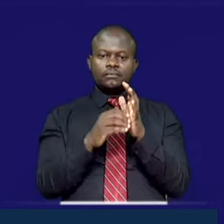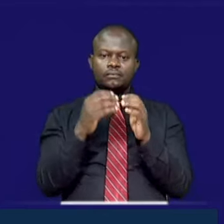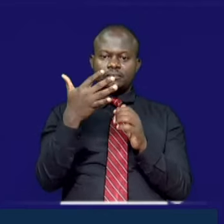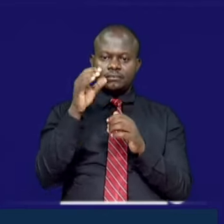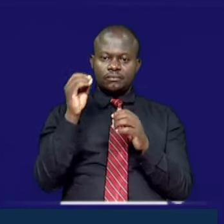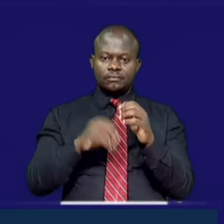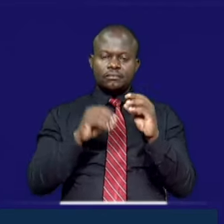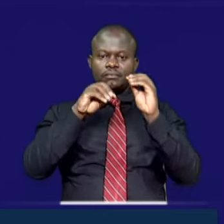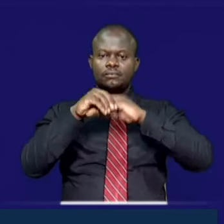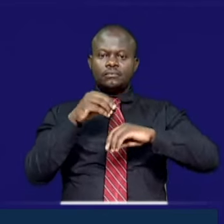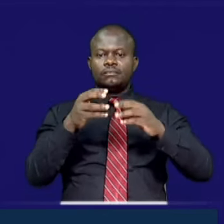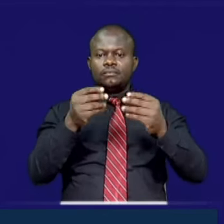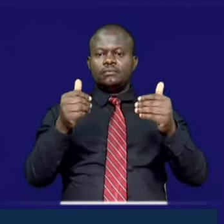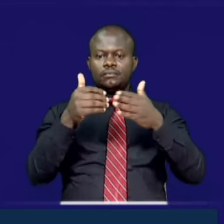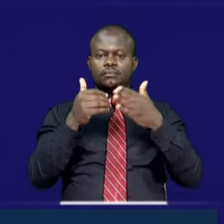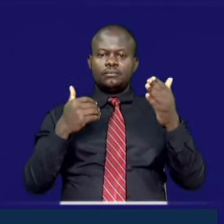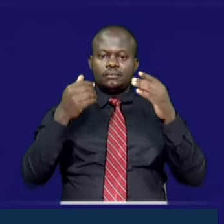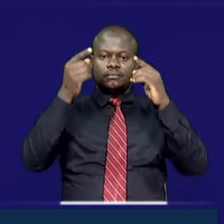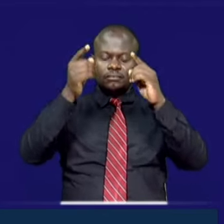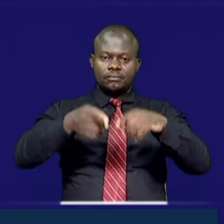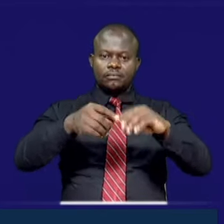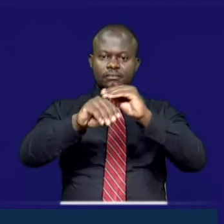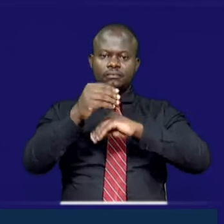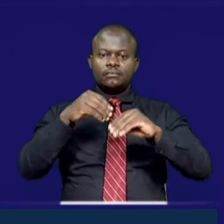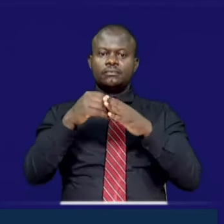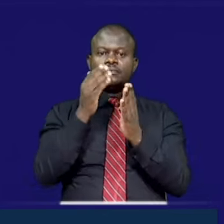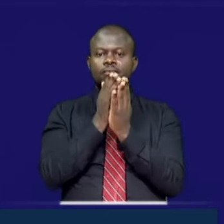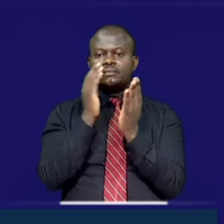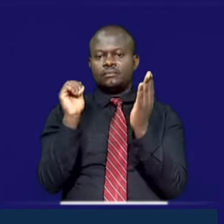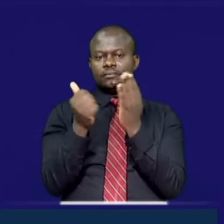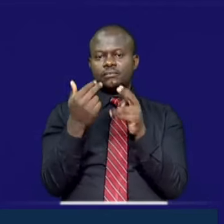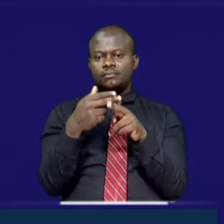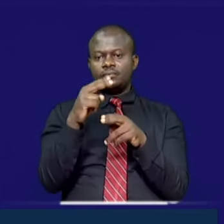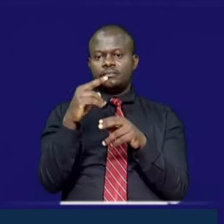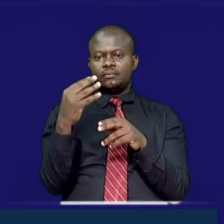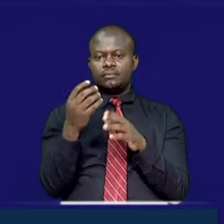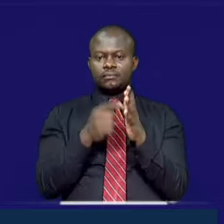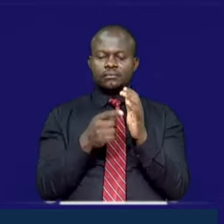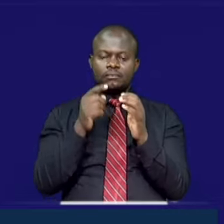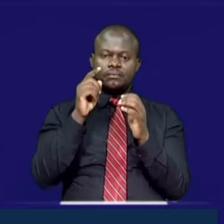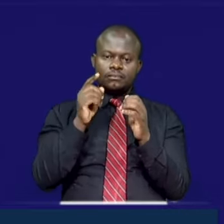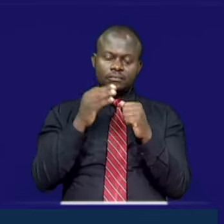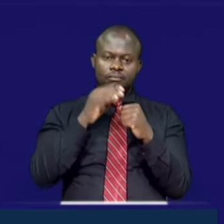33.5% by'umusaruro wangirika mbere yo kugezwa ku isoko, imyumbati ni 24.18%, naho